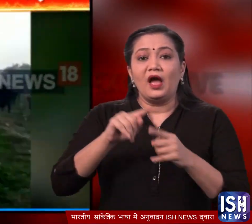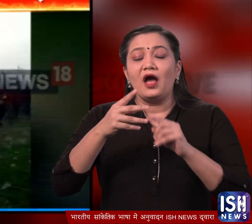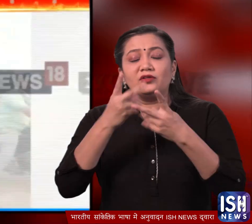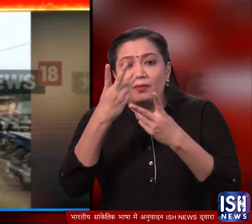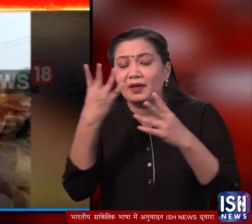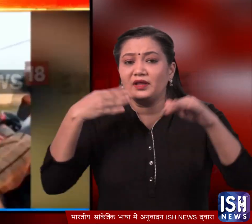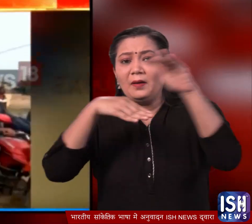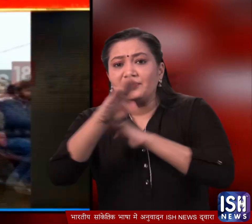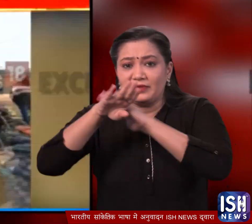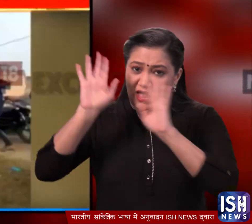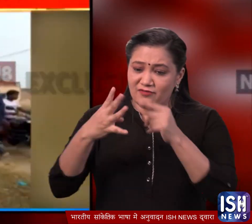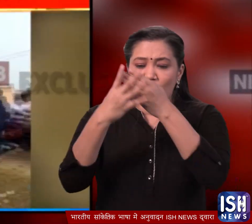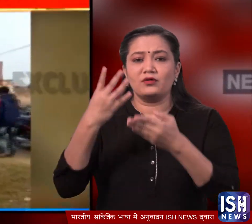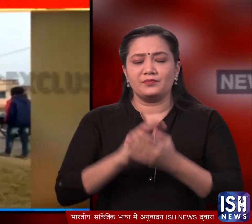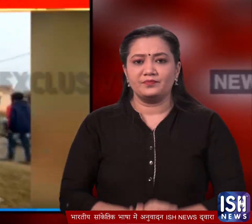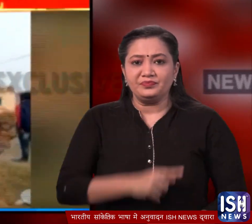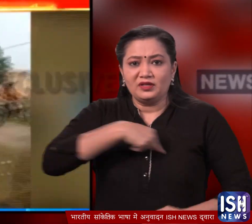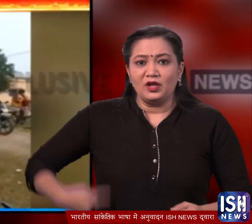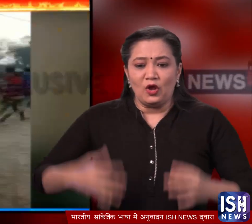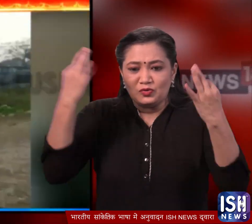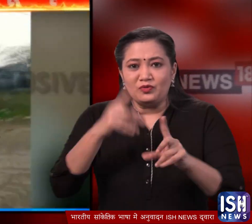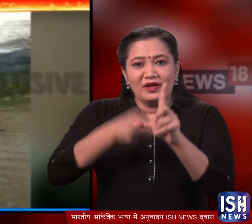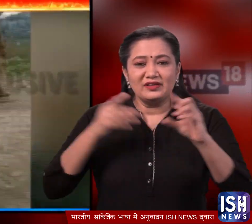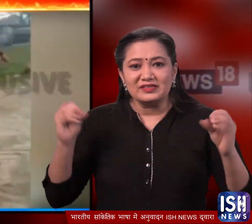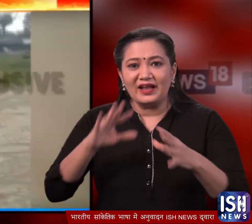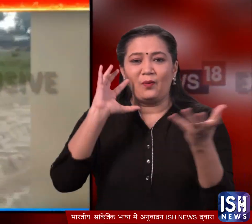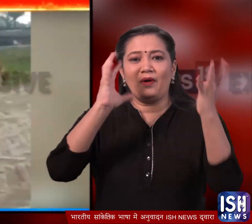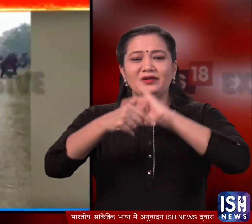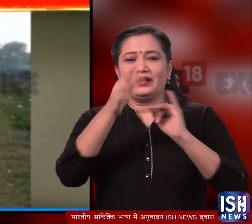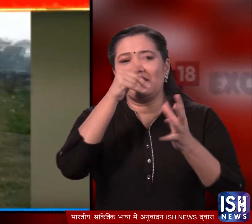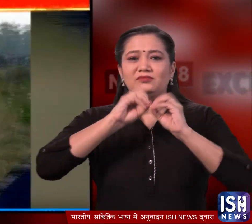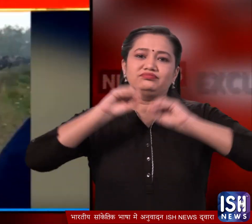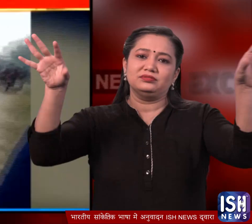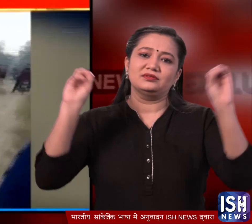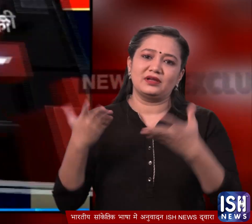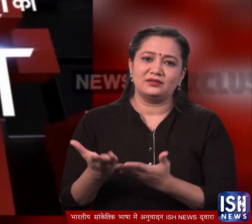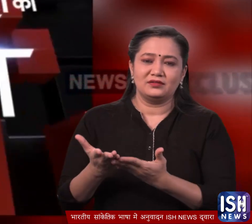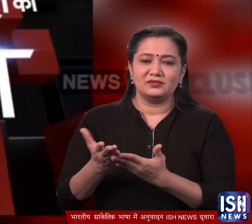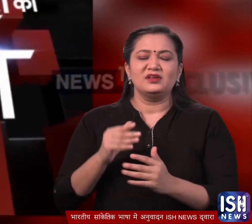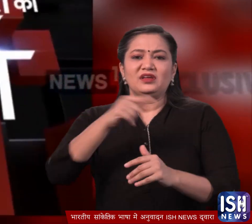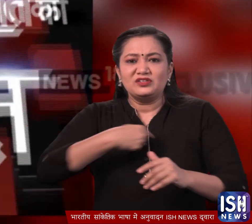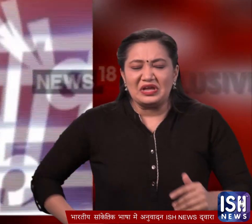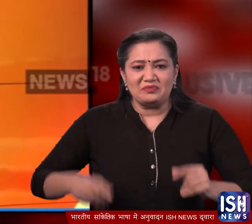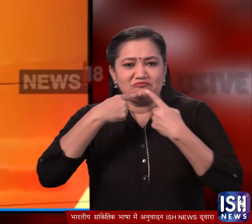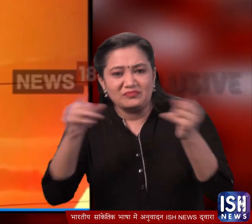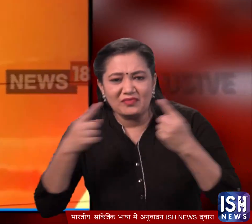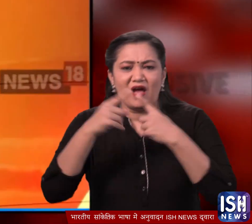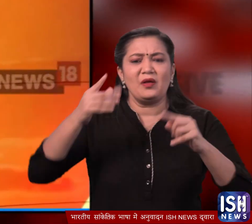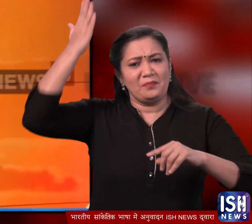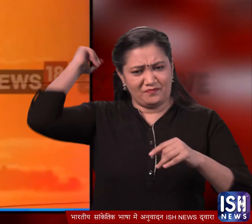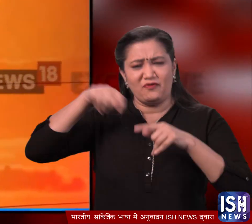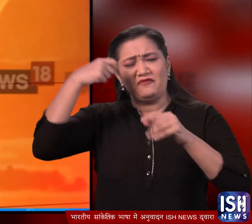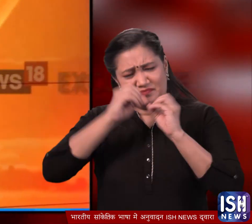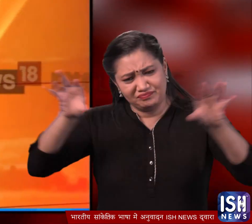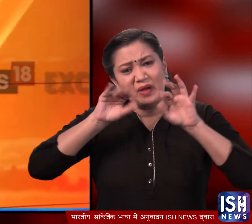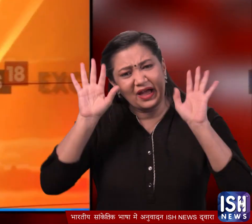इस घटना के बाद पूरे इलाके में बदमाशों की तलाश शुरू कर दी गई, क्योंकि वारदात में शामिल कई बदमाश अब भी फरार हैं। चीन ने नया साल शुरू होते ही